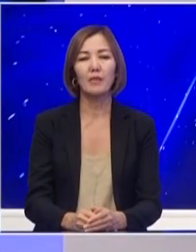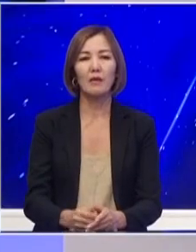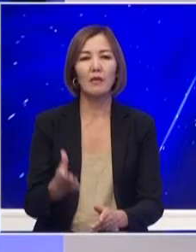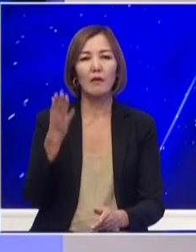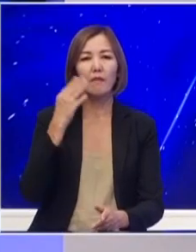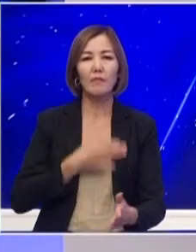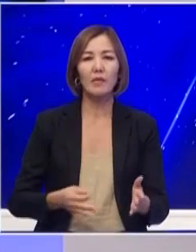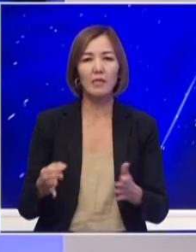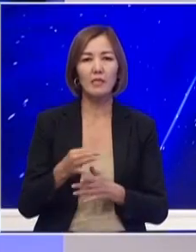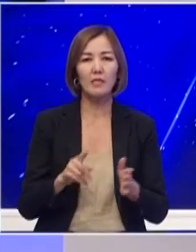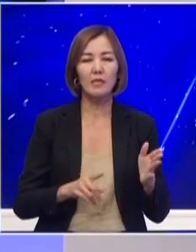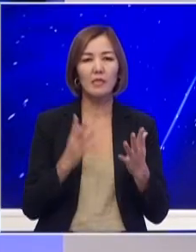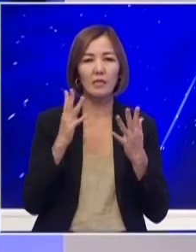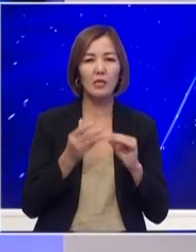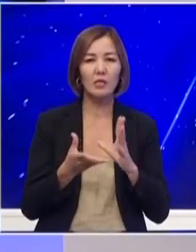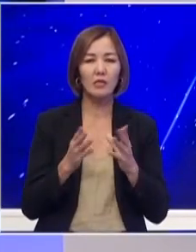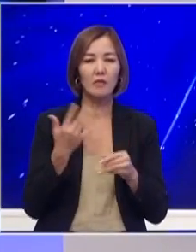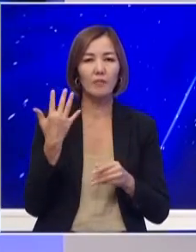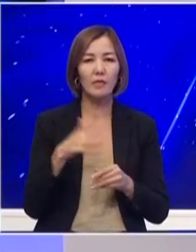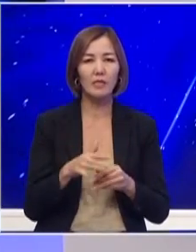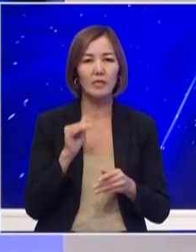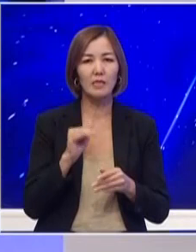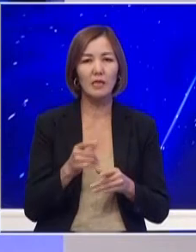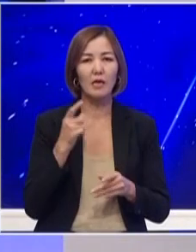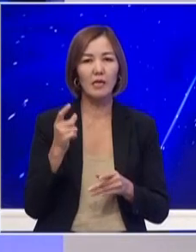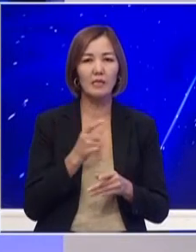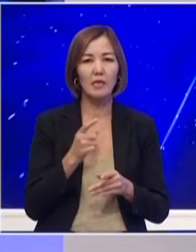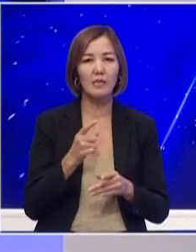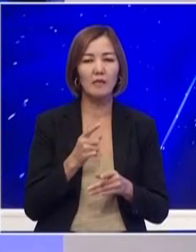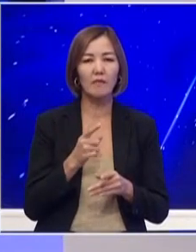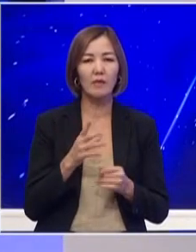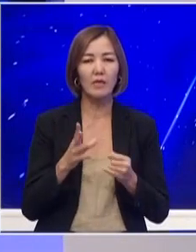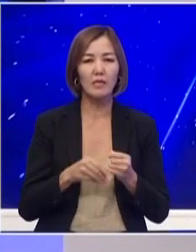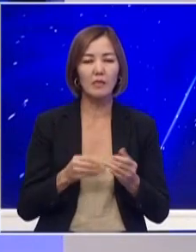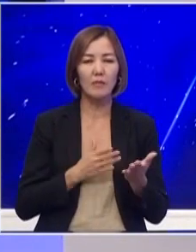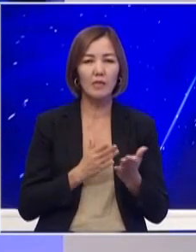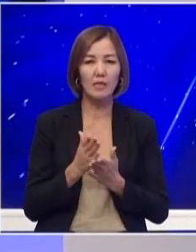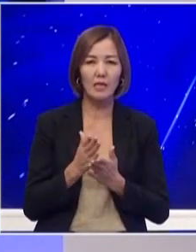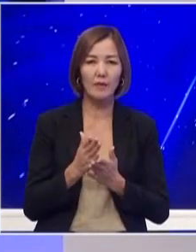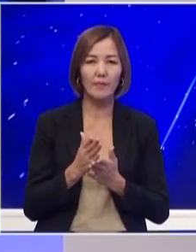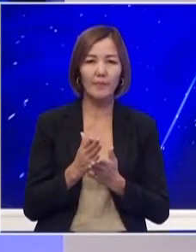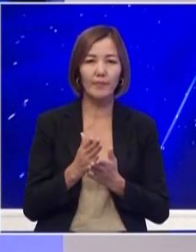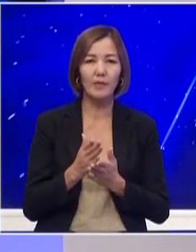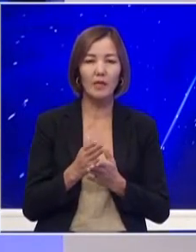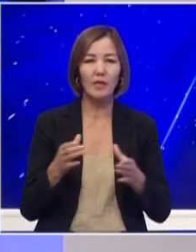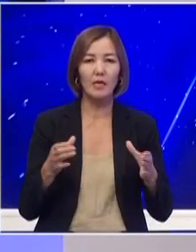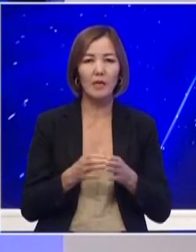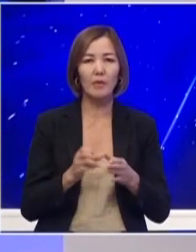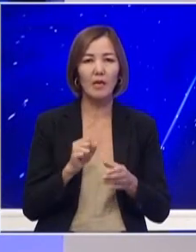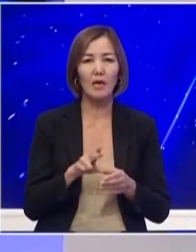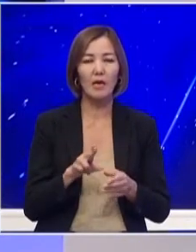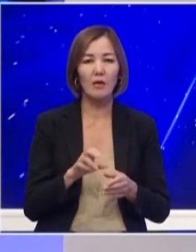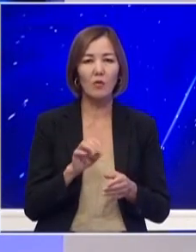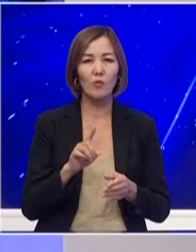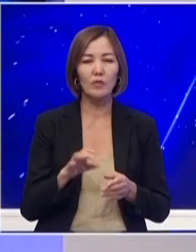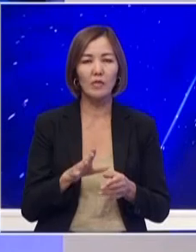В Алматинской области насчитывается более 50 тысяч хозяйств, занимающихся земледелием. Одно из них – кооператив «Ахозек», расположенный в